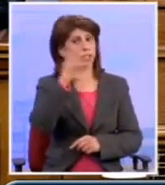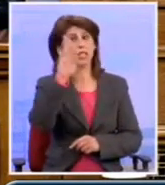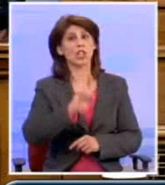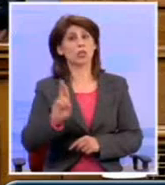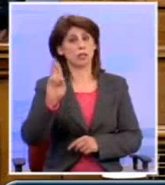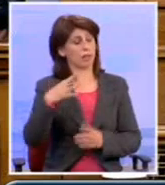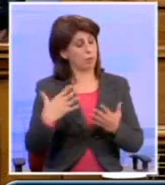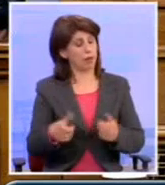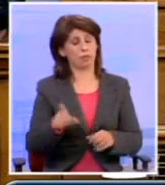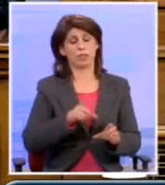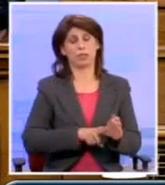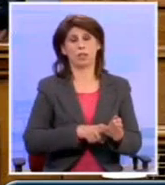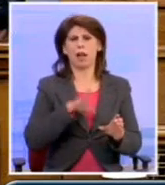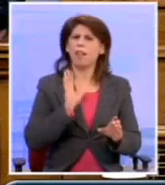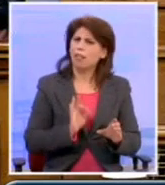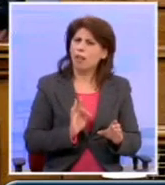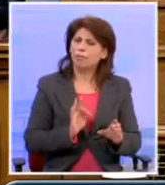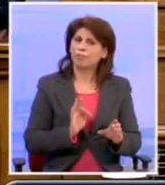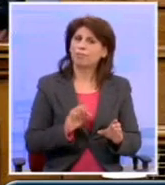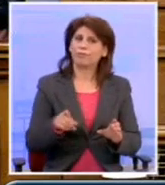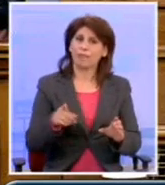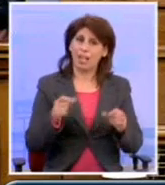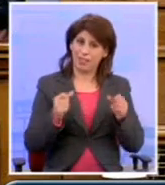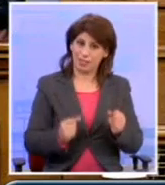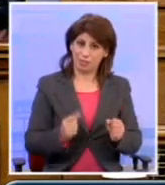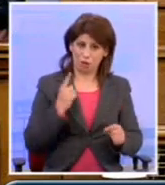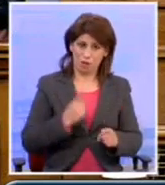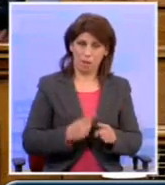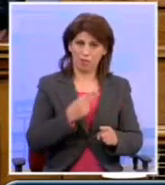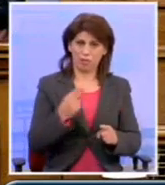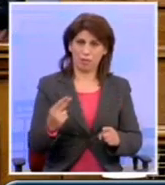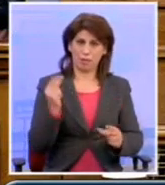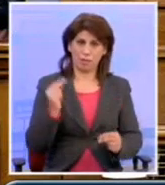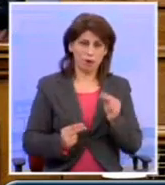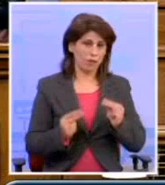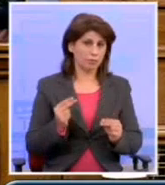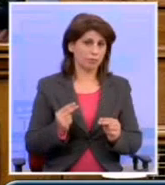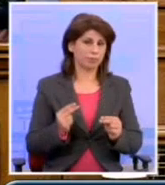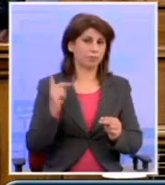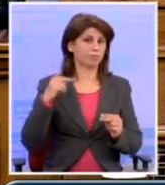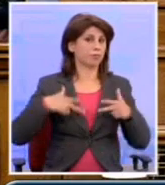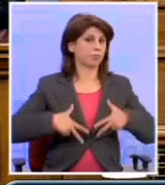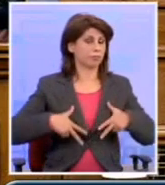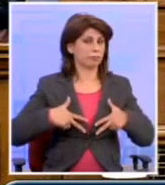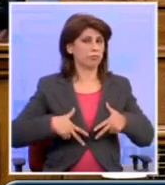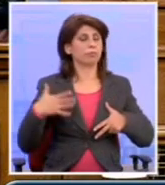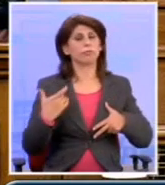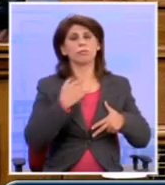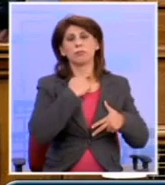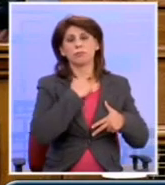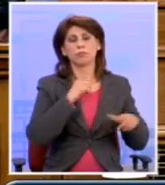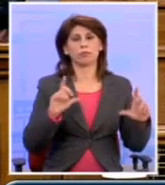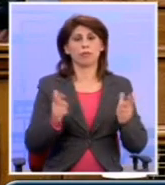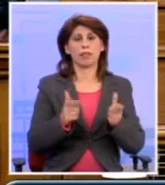Ρωσία. Αλήθεια, είναι θεσμικό απλά ζήτημα και πρόβλημα μια χώρα η οποία έχει ανάγκη από